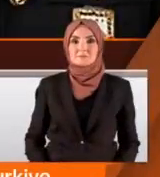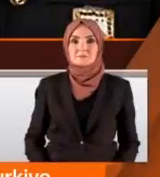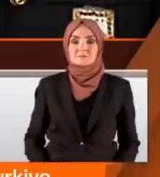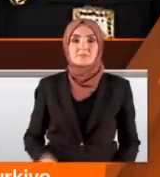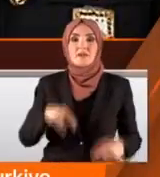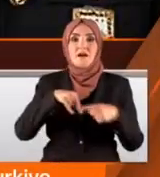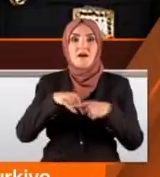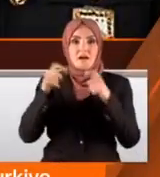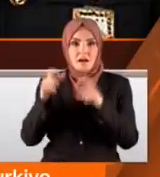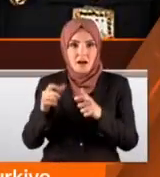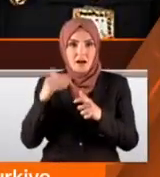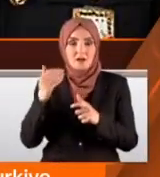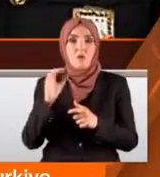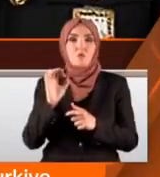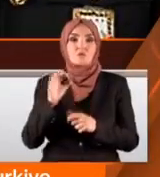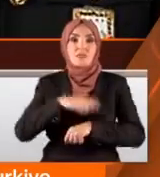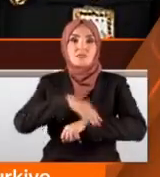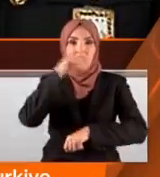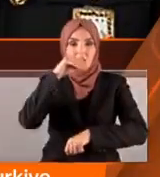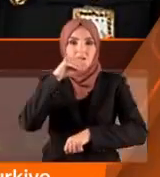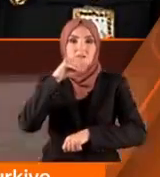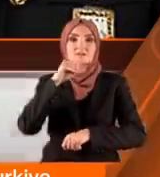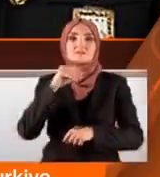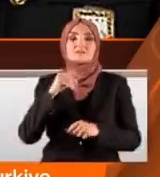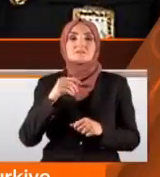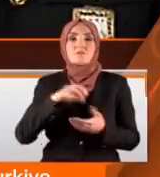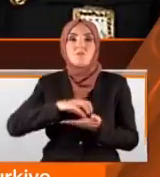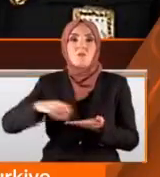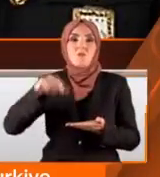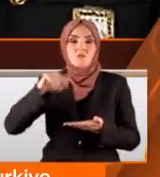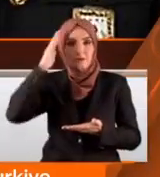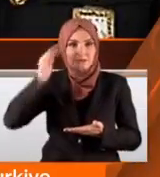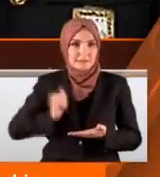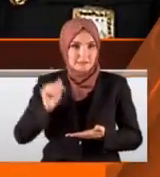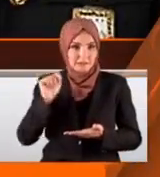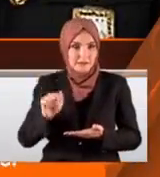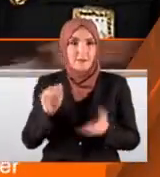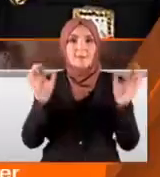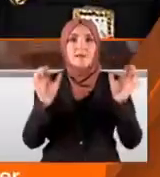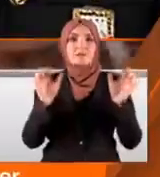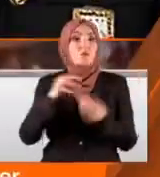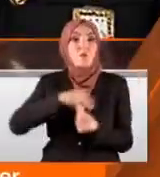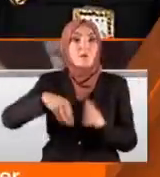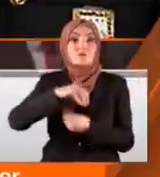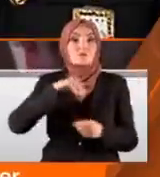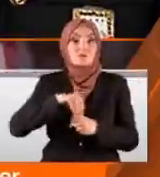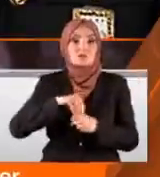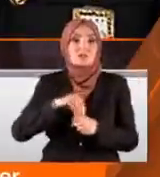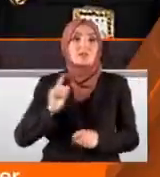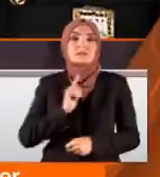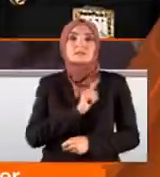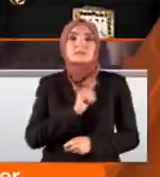Hakkari, Otluca Dağ ve Komando Tugay Komutanlığı'ndan pençe harekatları için Irak'ın kuzeyine gitti.